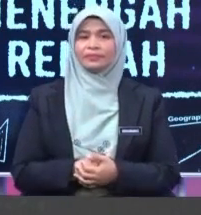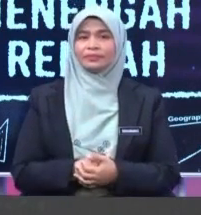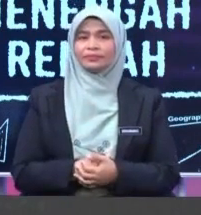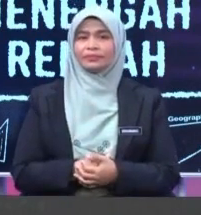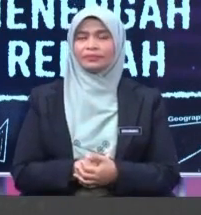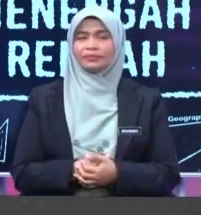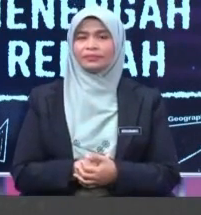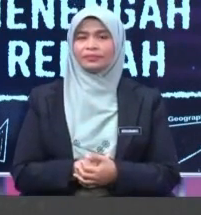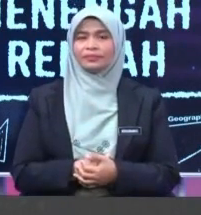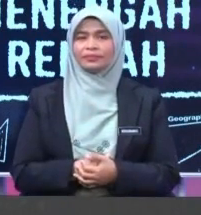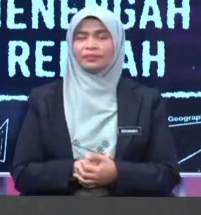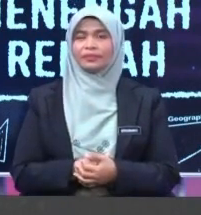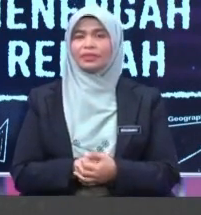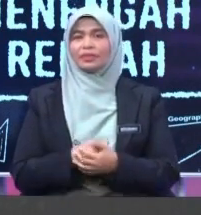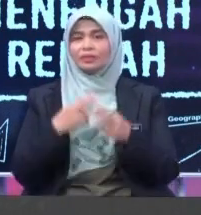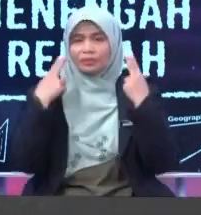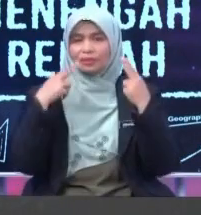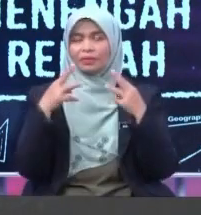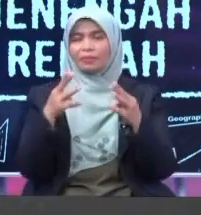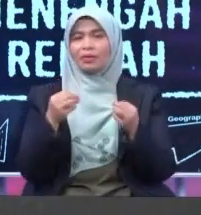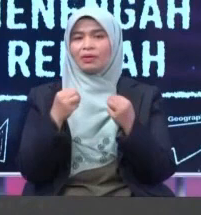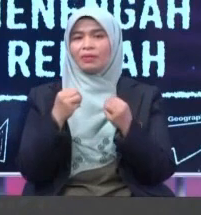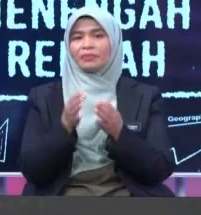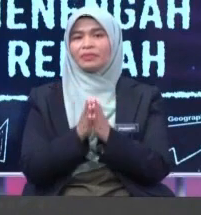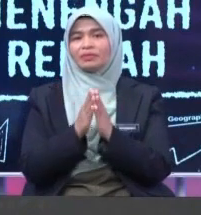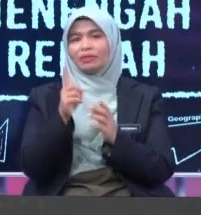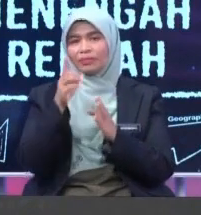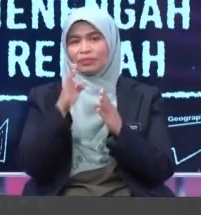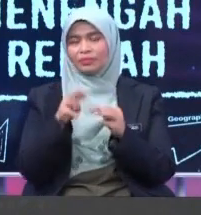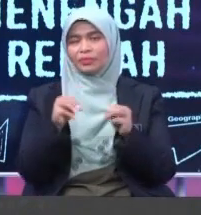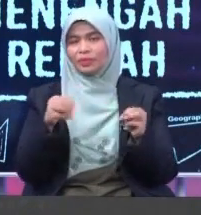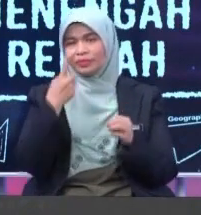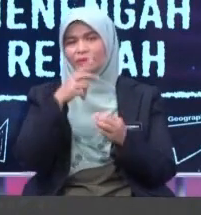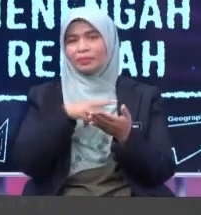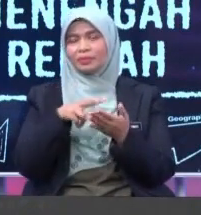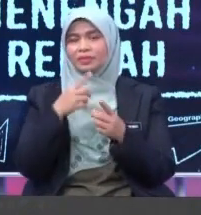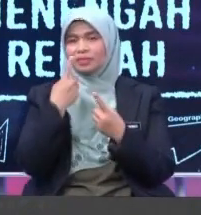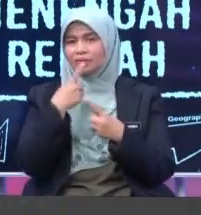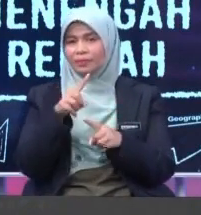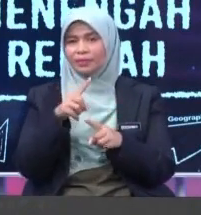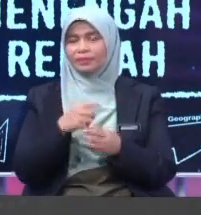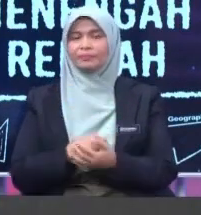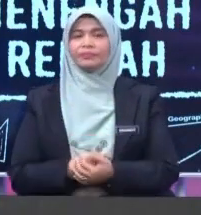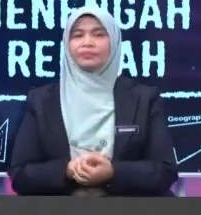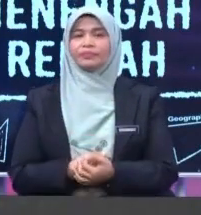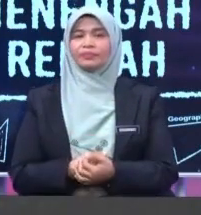Dah, okay, kalau dah Ustazah nak minta seorang murid untuk membacakan jawapan. Apa persediaan